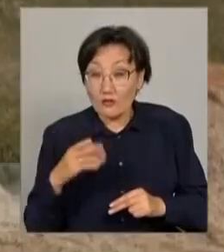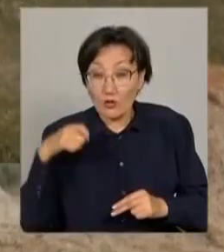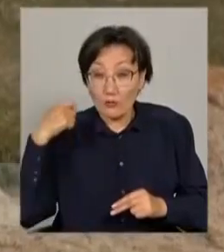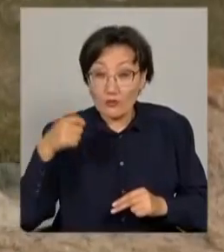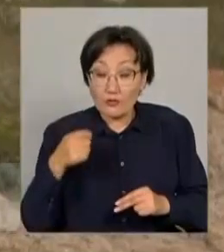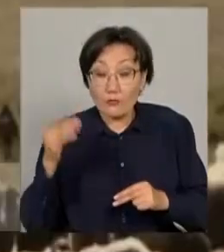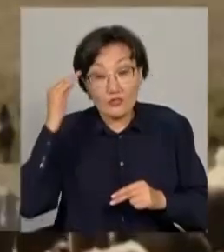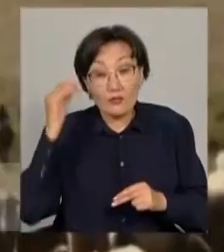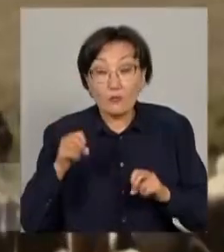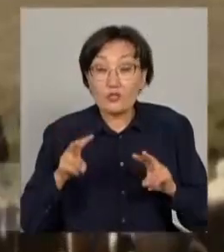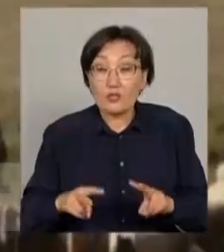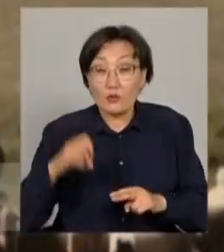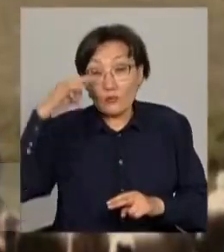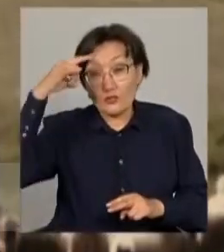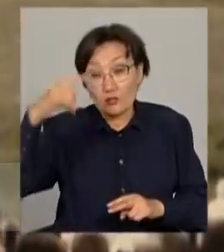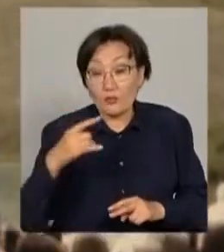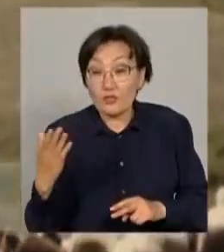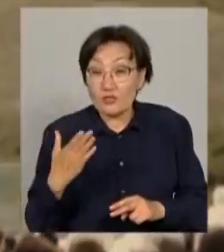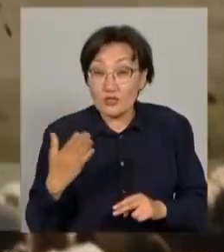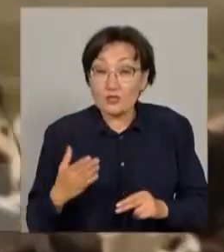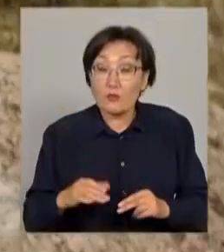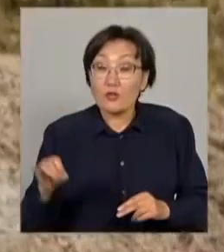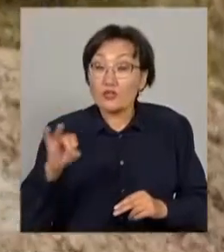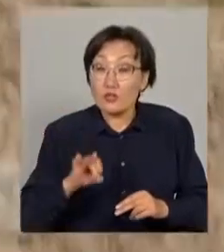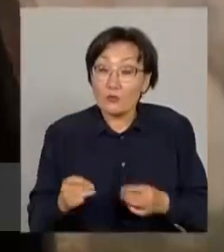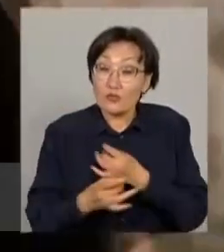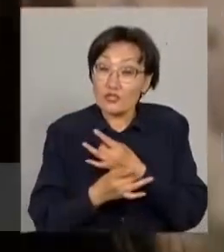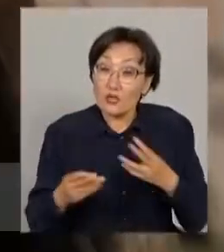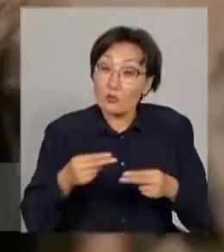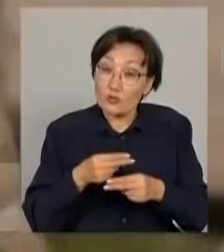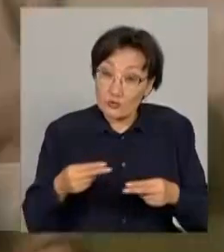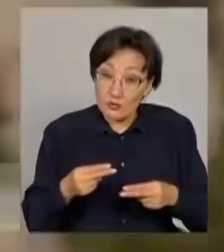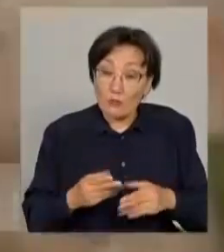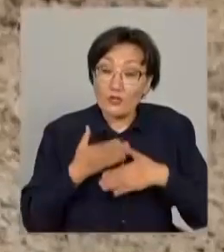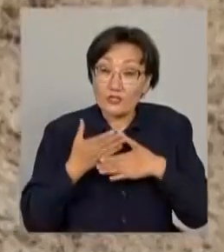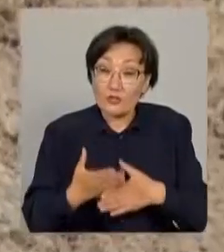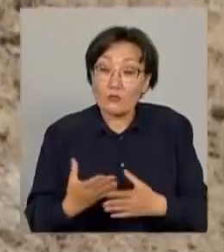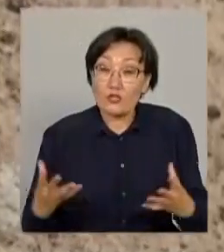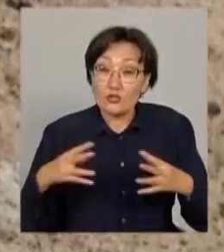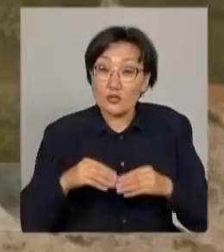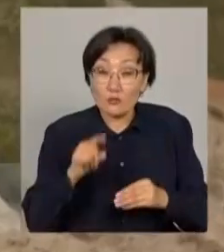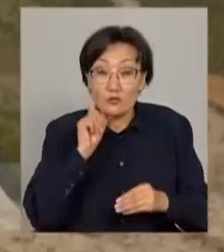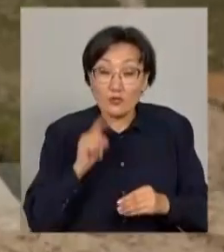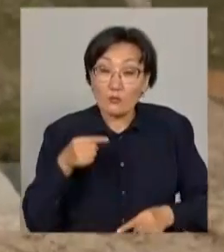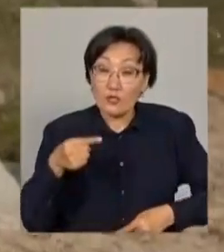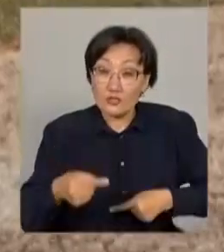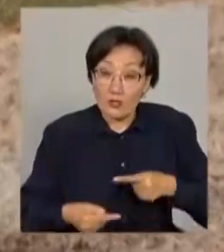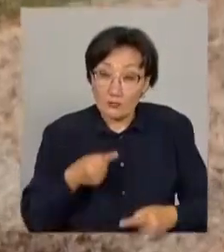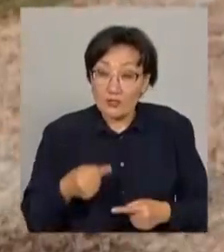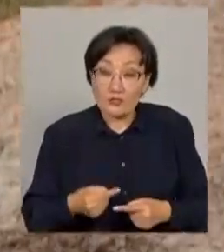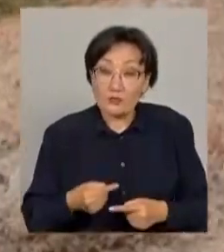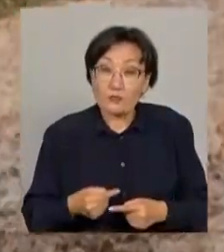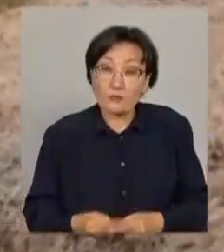кинематографу. По мнению специалистов, казахстанские фильмы на исторические и культурные темы помогут приобщить нашу молодежь к традиционным